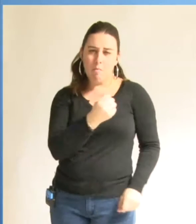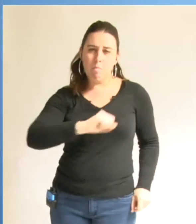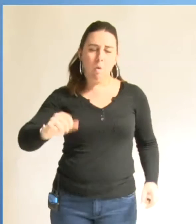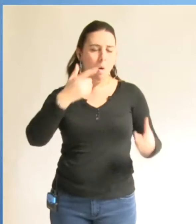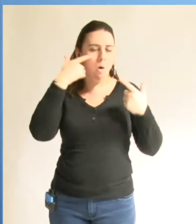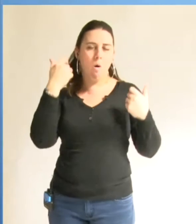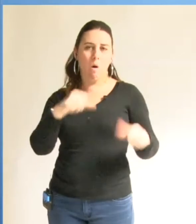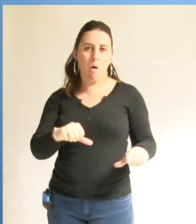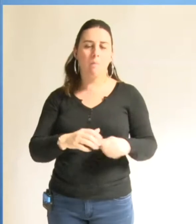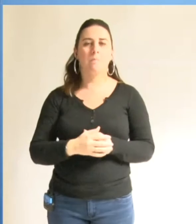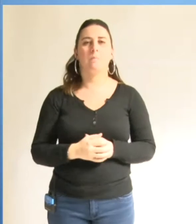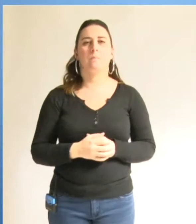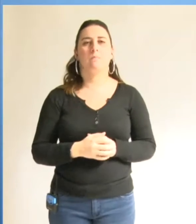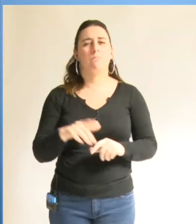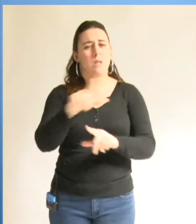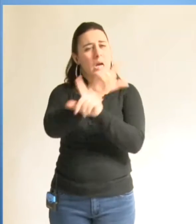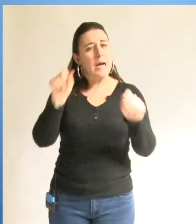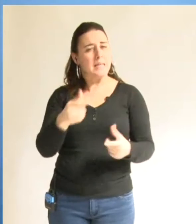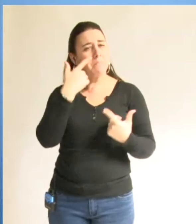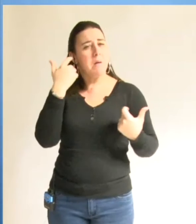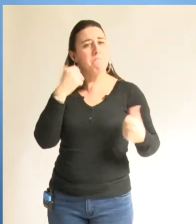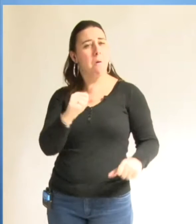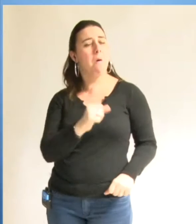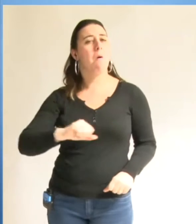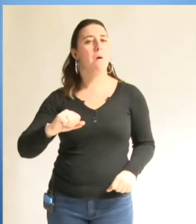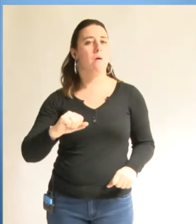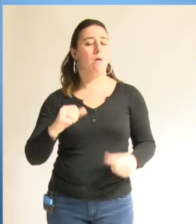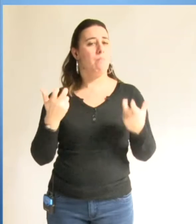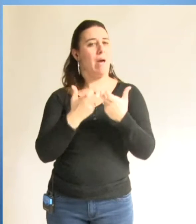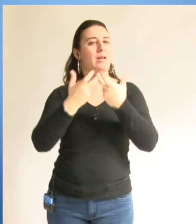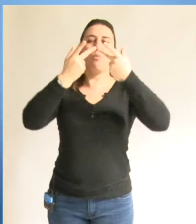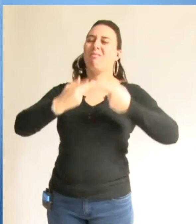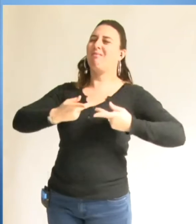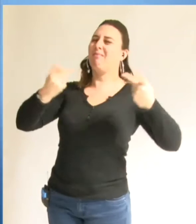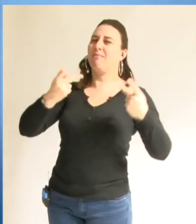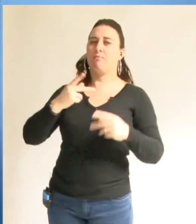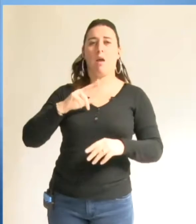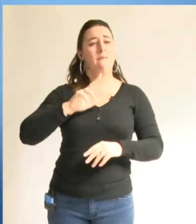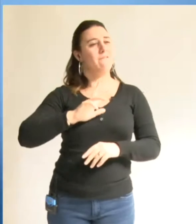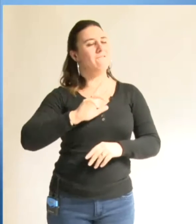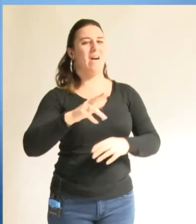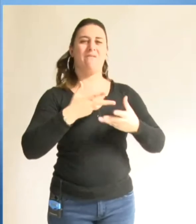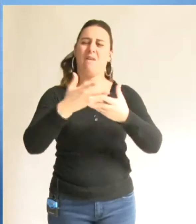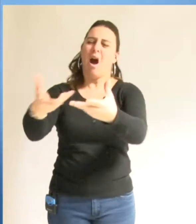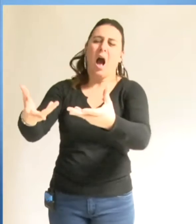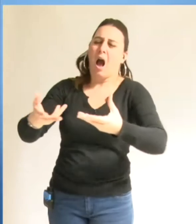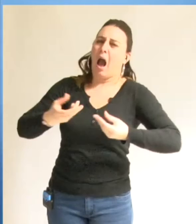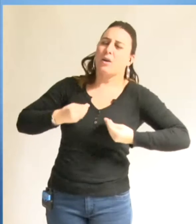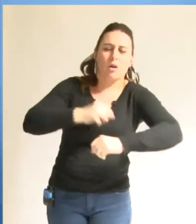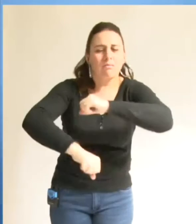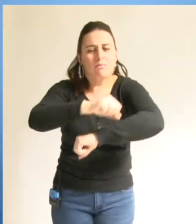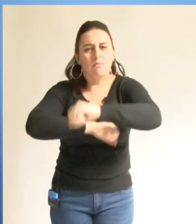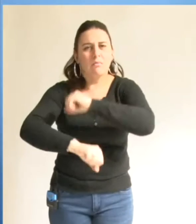Et c'est manquer de respect que de dire que vous allez accueillir toute cette misère,